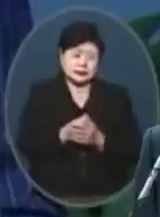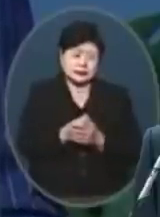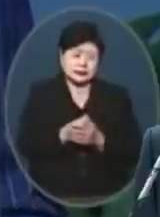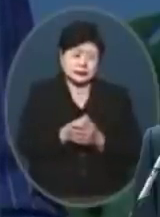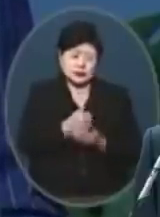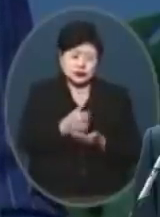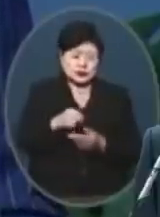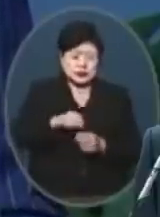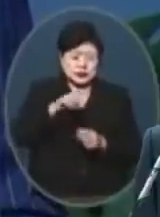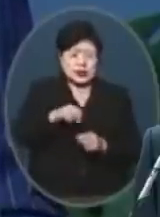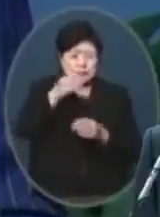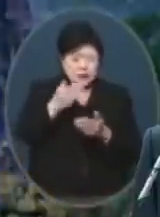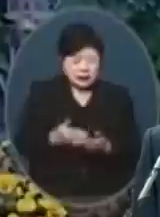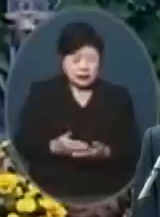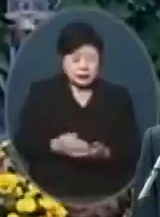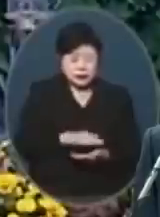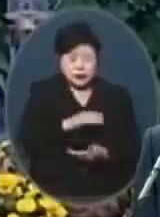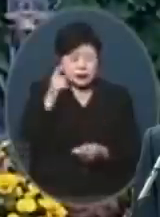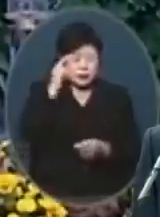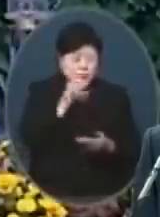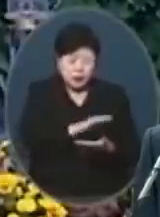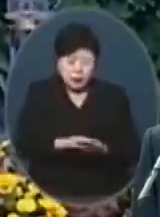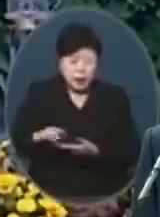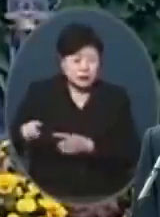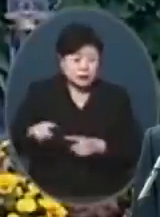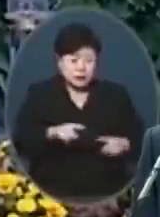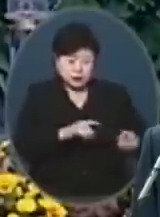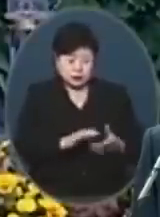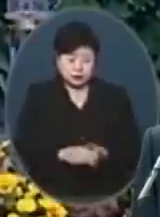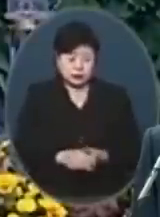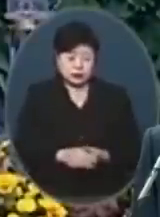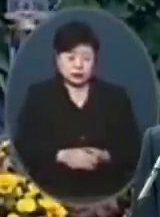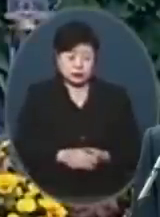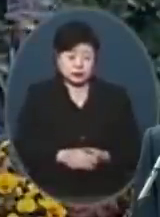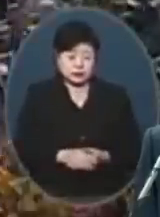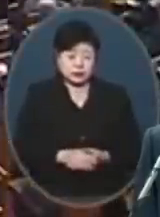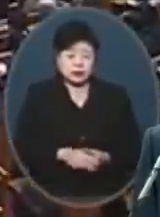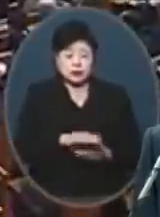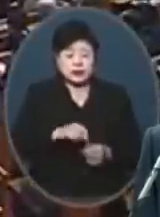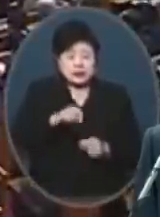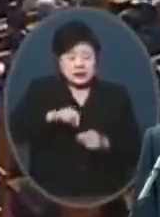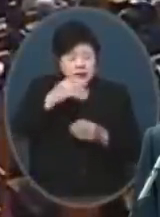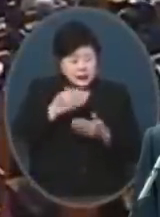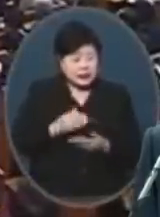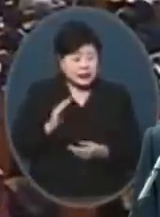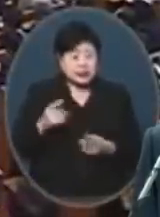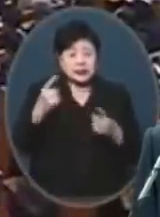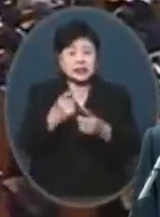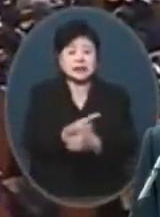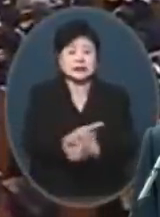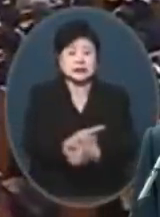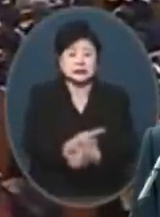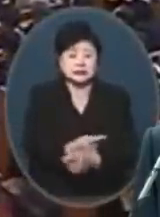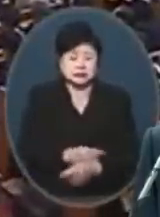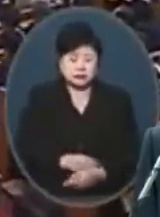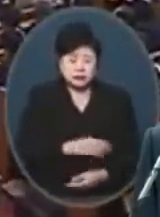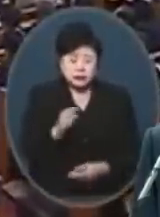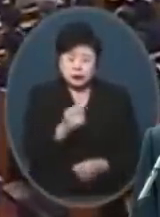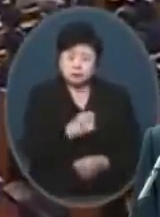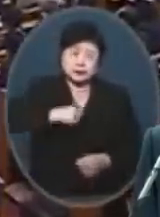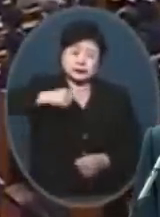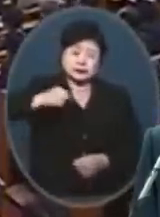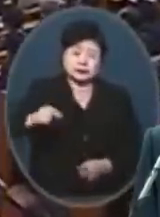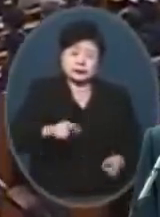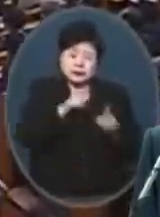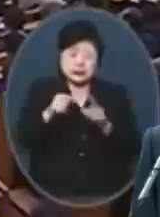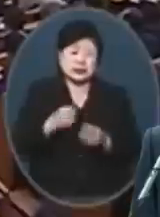그가 징계를 받으면 우리가 평화를 누리고 우리가 징계받아야 될 불순종의 삶을